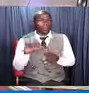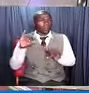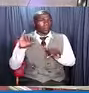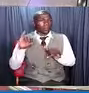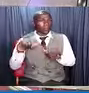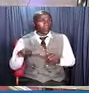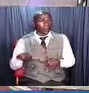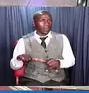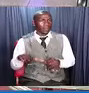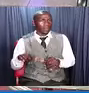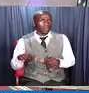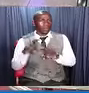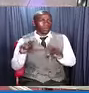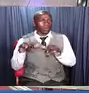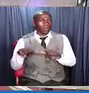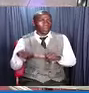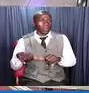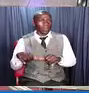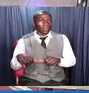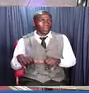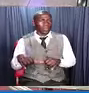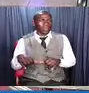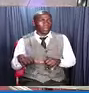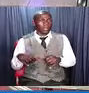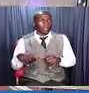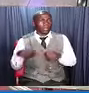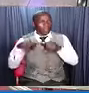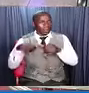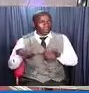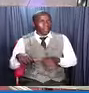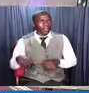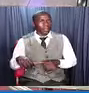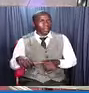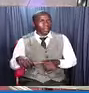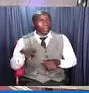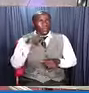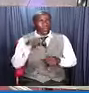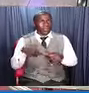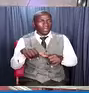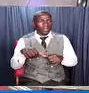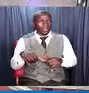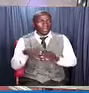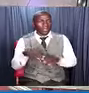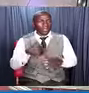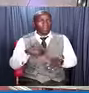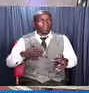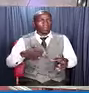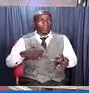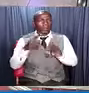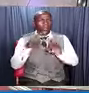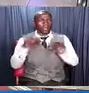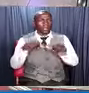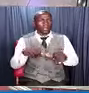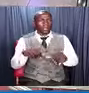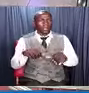yamekaa. And they have remained. Neno kukaa. The word remaining. Kukaa. Tarry. Ninyi mkikaa ndani. When you abide in me. Na maneno yangu kaa